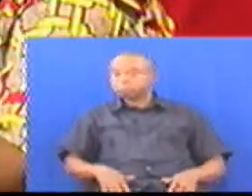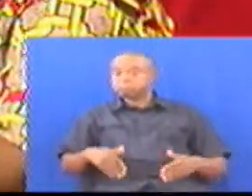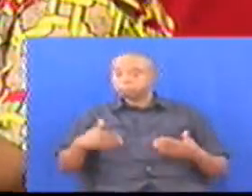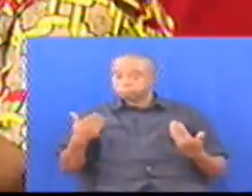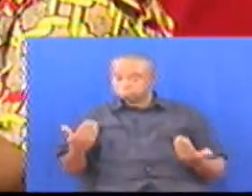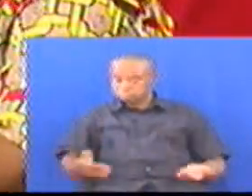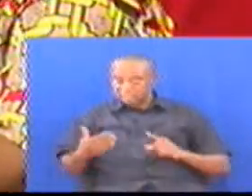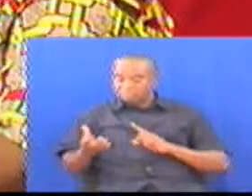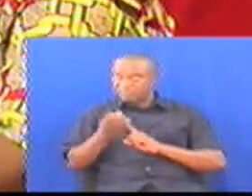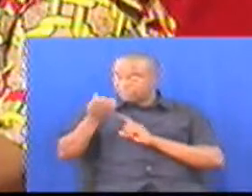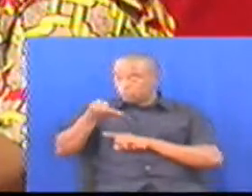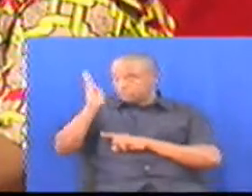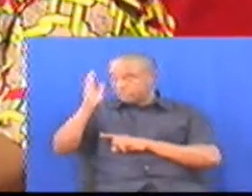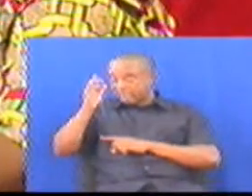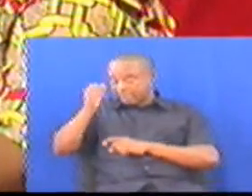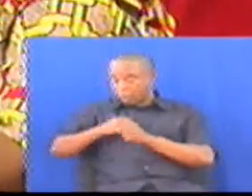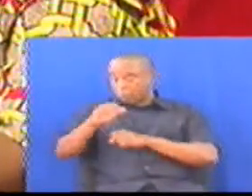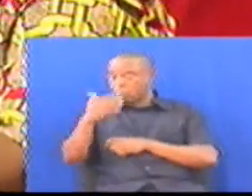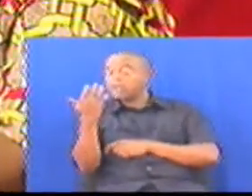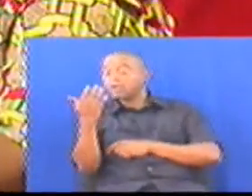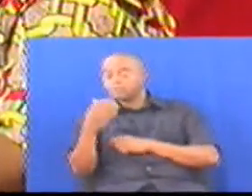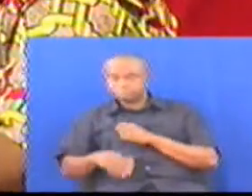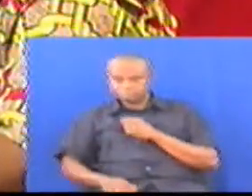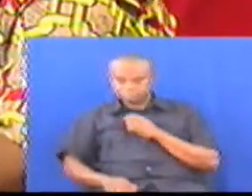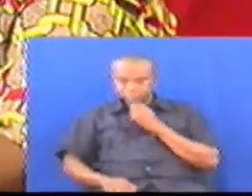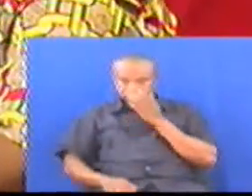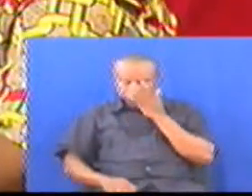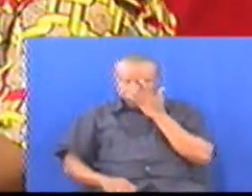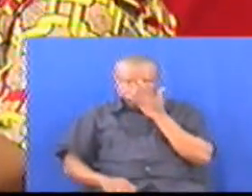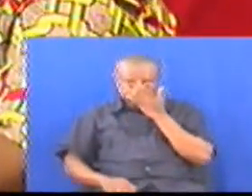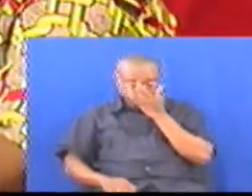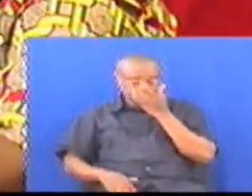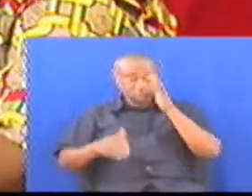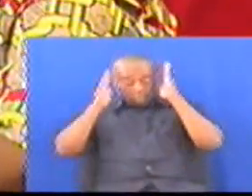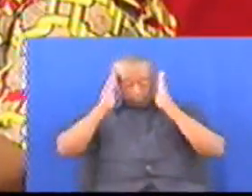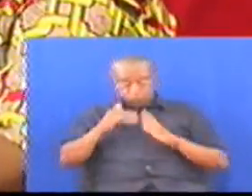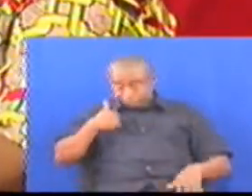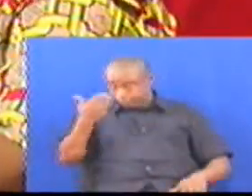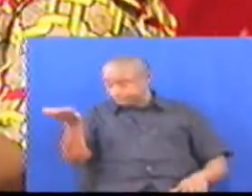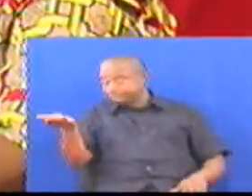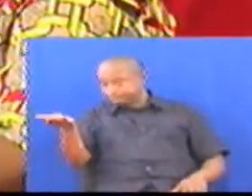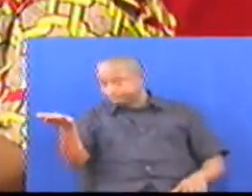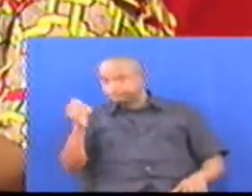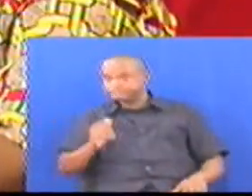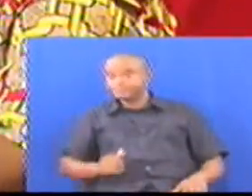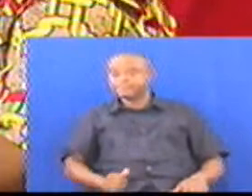Mafanikio ya serikali ya awamu ya tano. Mheshimiwa Spika,